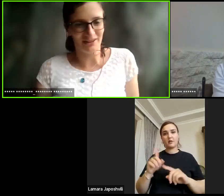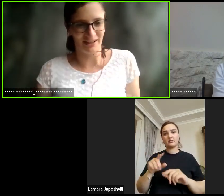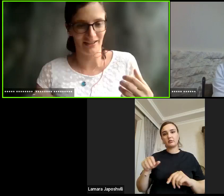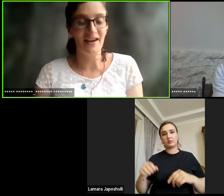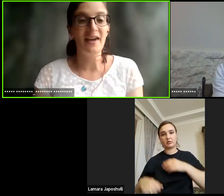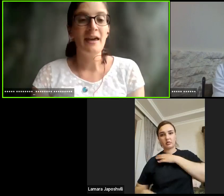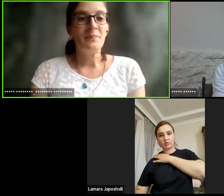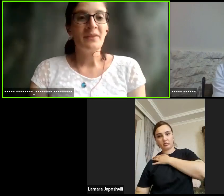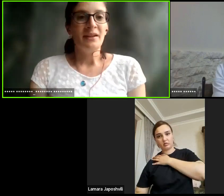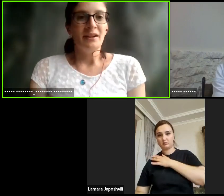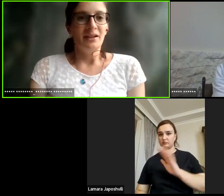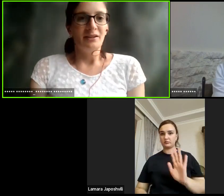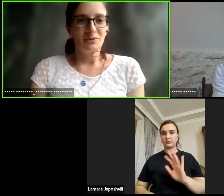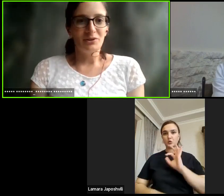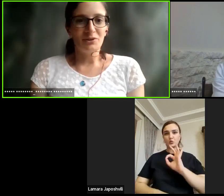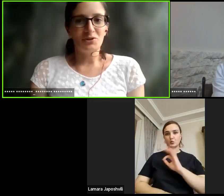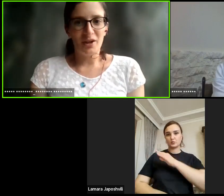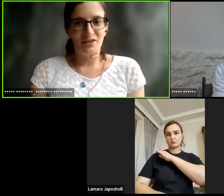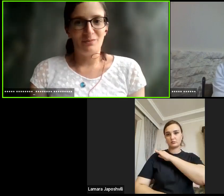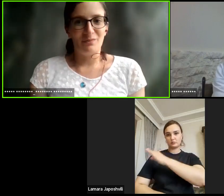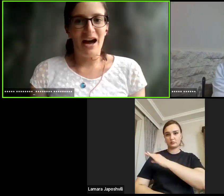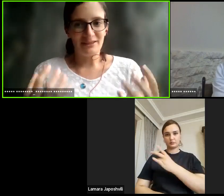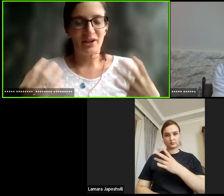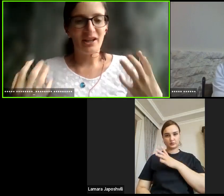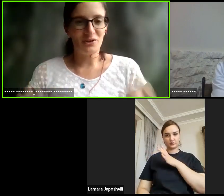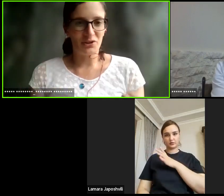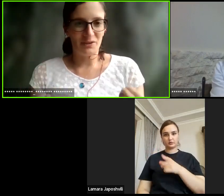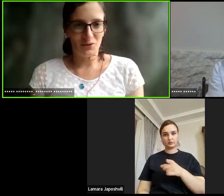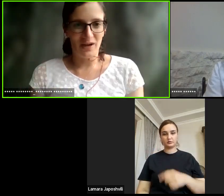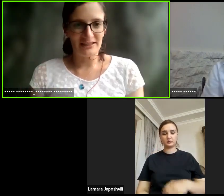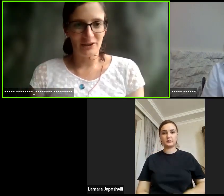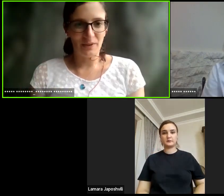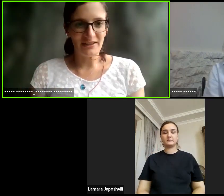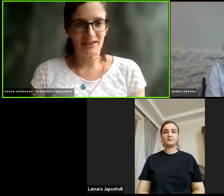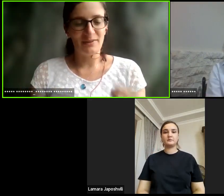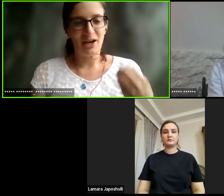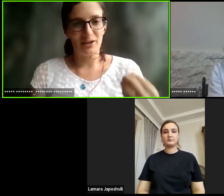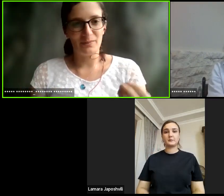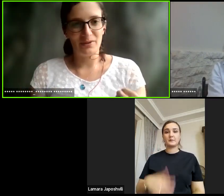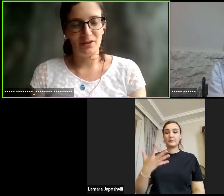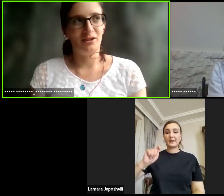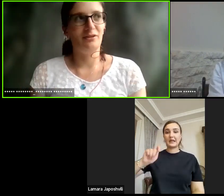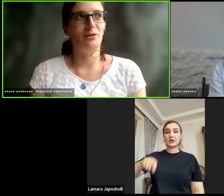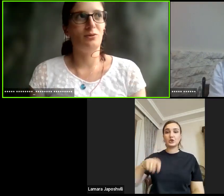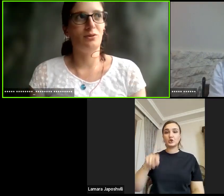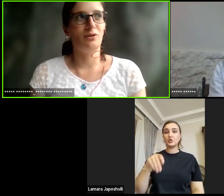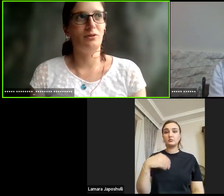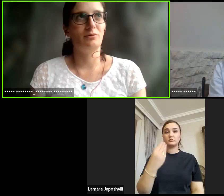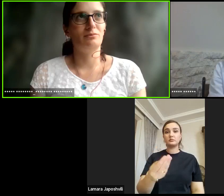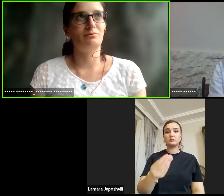უნდა ქონდეს ხელი. იმიტომ რომ ჩვენ მაქსიმუმ ხელჯოხს იმიტომ ვაძლევთ პაციენტს თავი